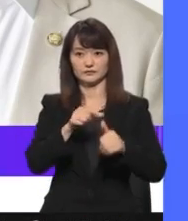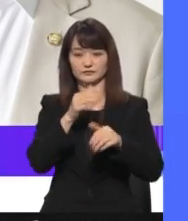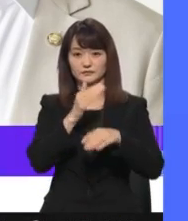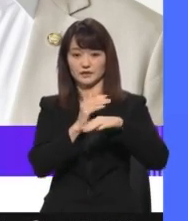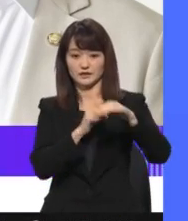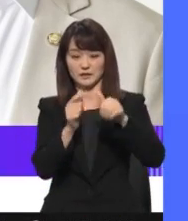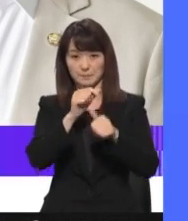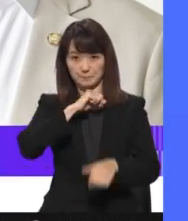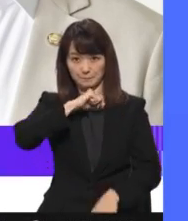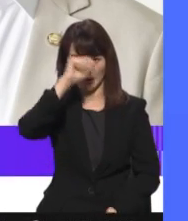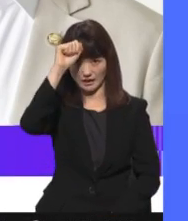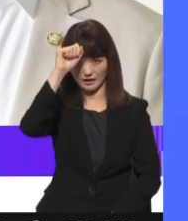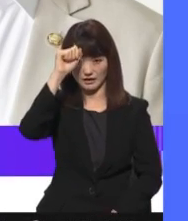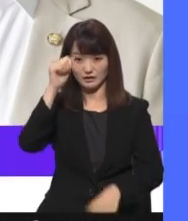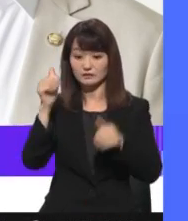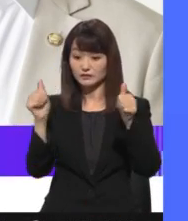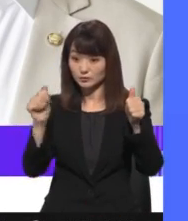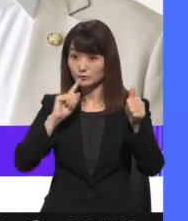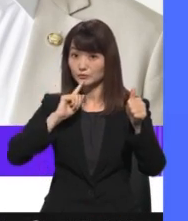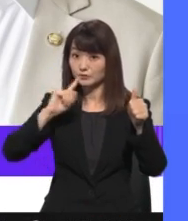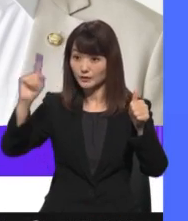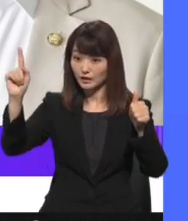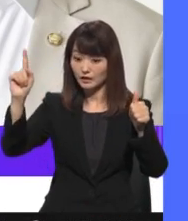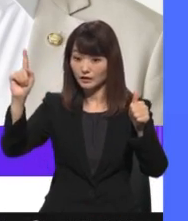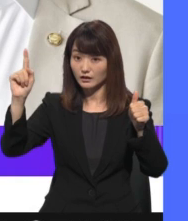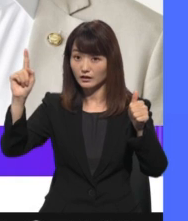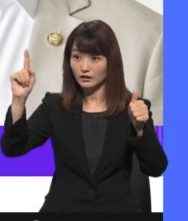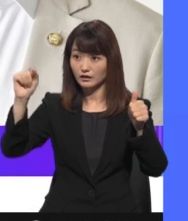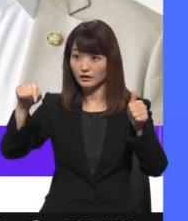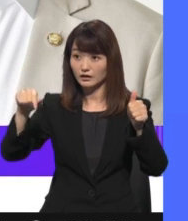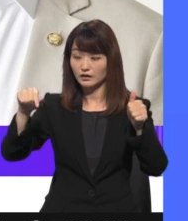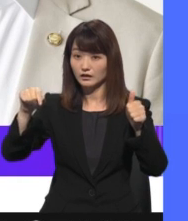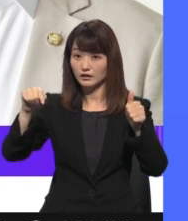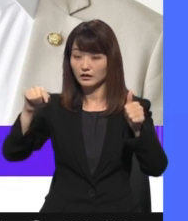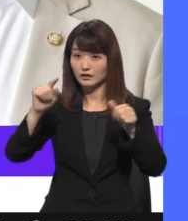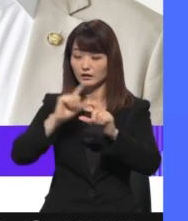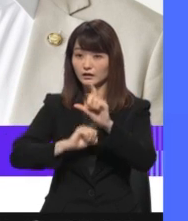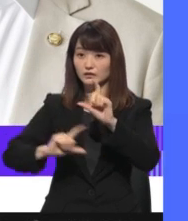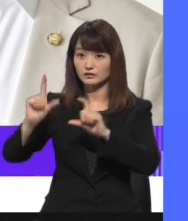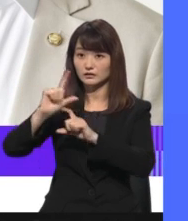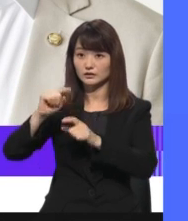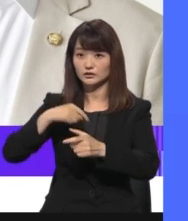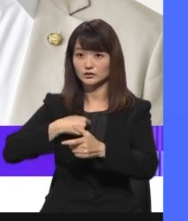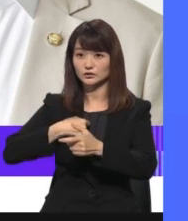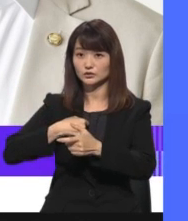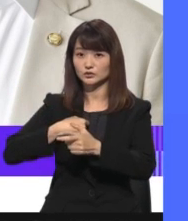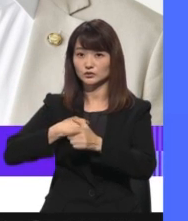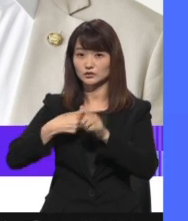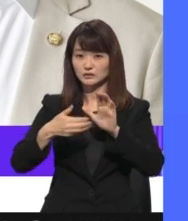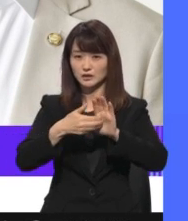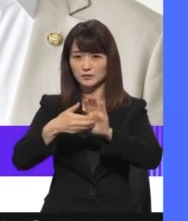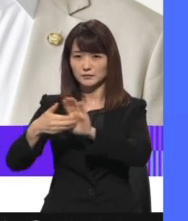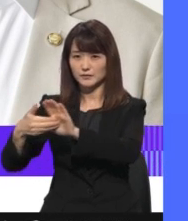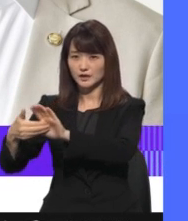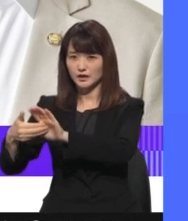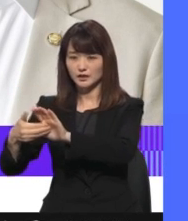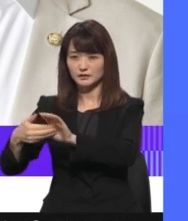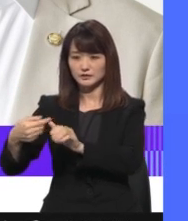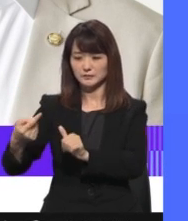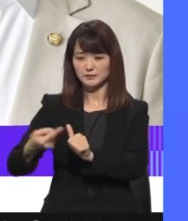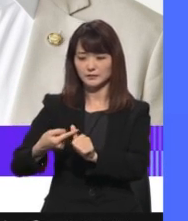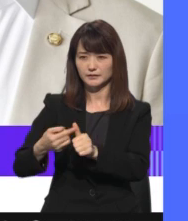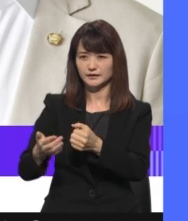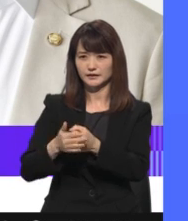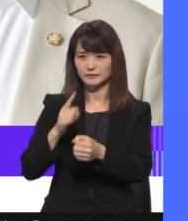만약에 기수가 됐을 때다 당대표가 된 뒤 하면 더 셀 프 방탕 법 논란이 돼서 불필요하게 닭만 혼란에 빠뜨릴 수